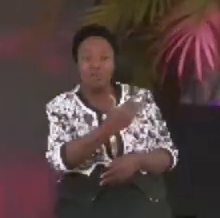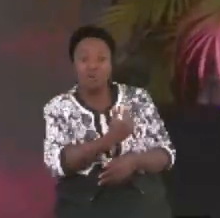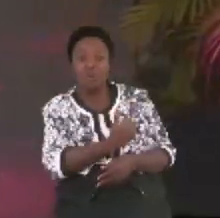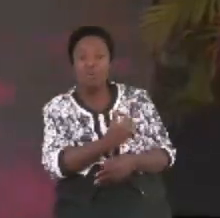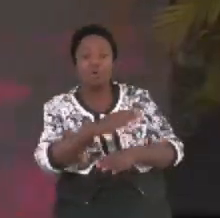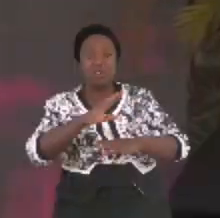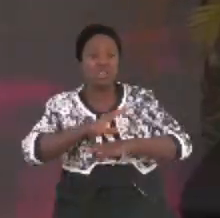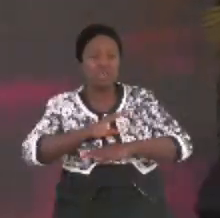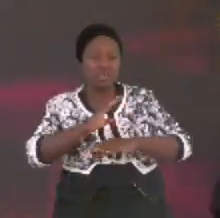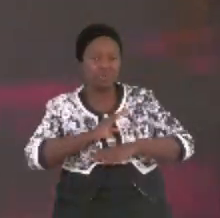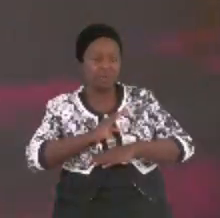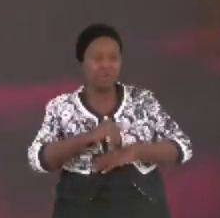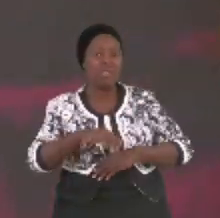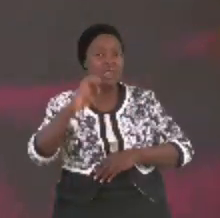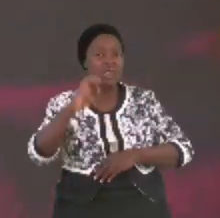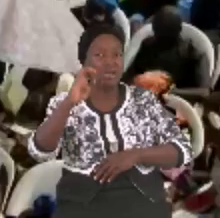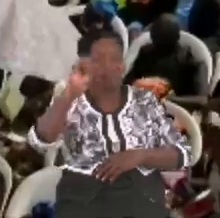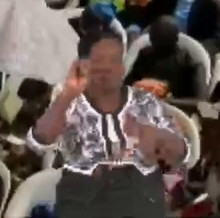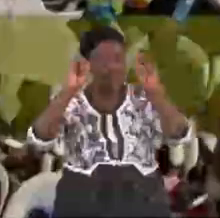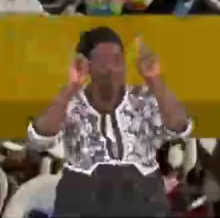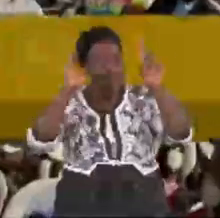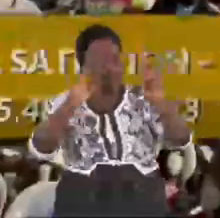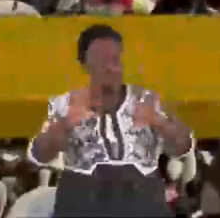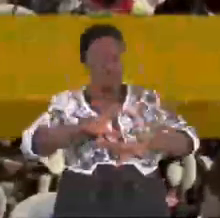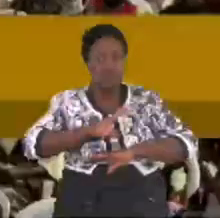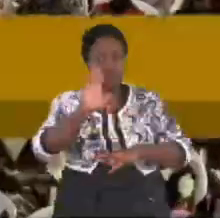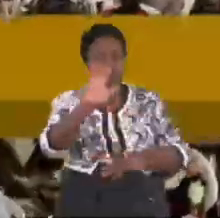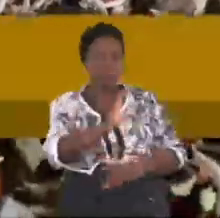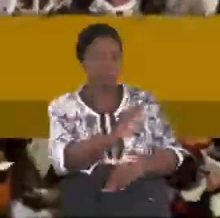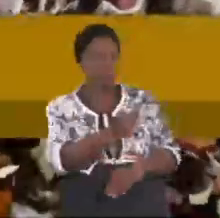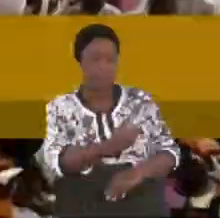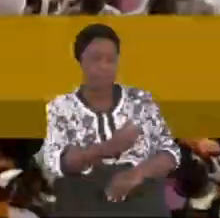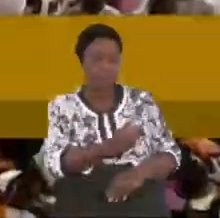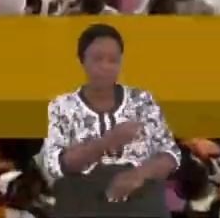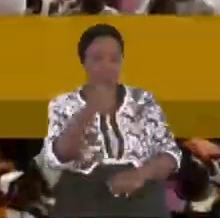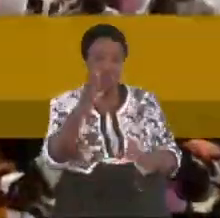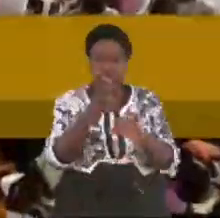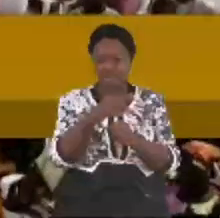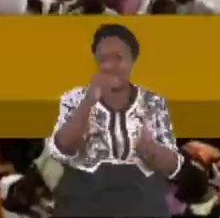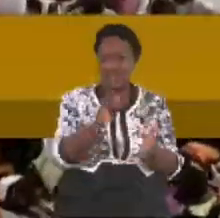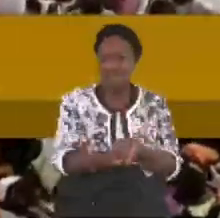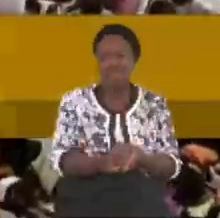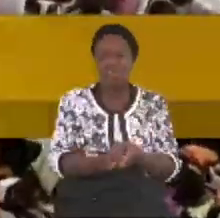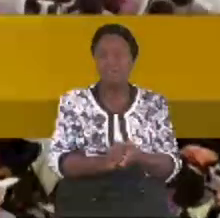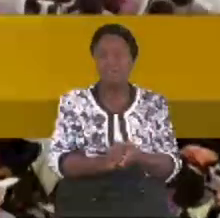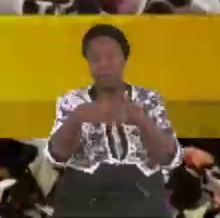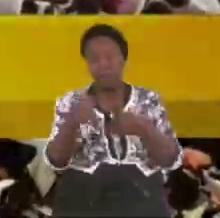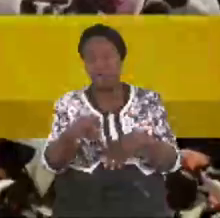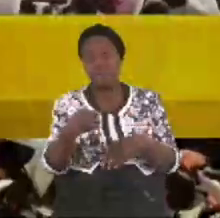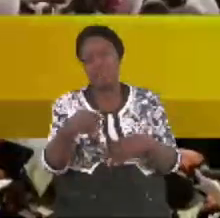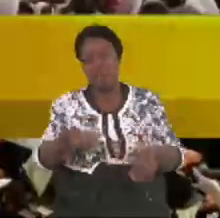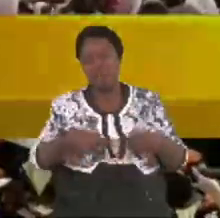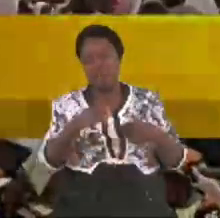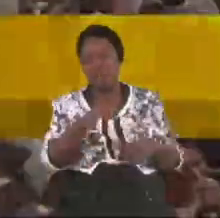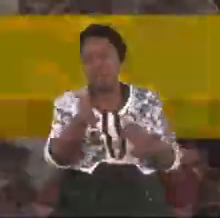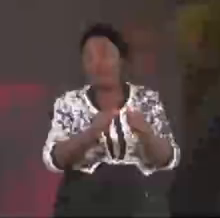pour la satiété de l'âme. Il va satisfaire ton âme, la satiété de l'âme. Tu prendras ce pain de